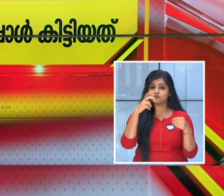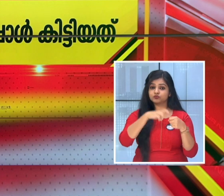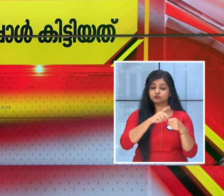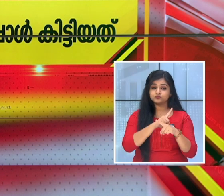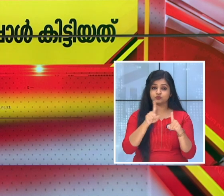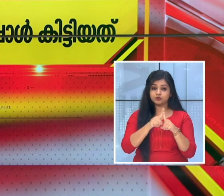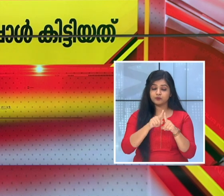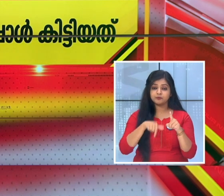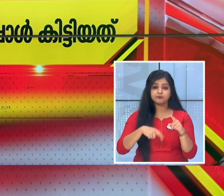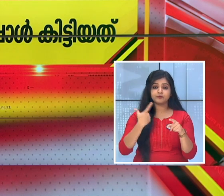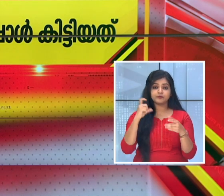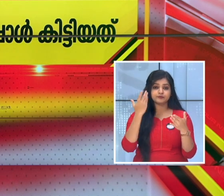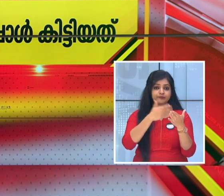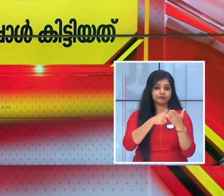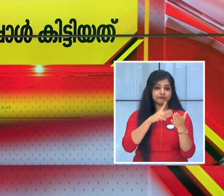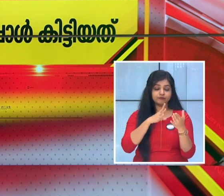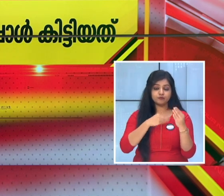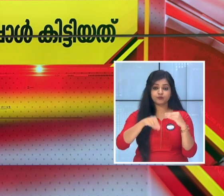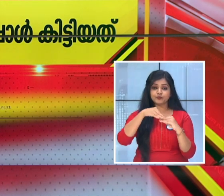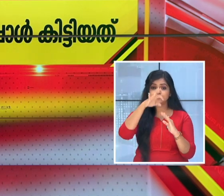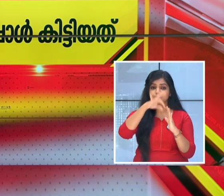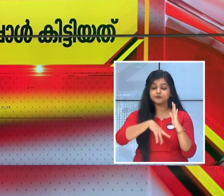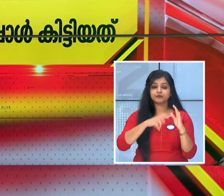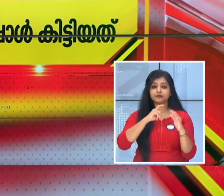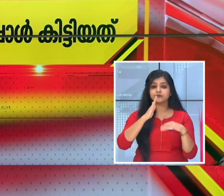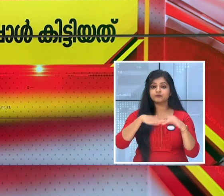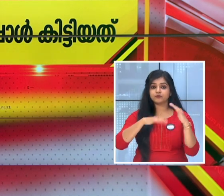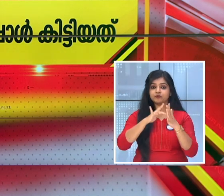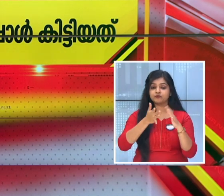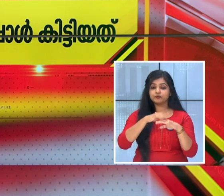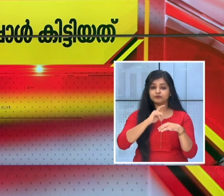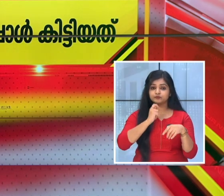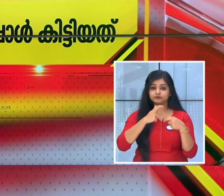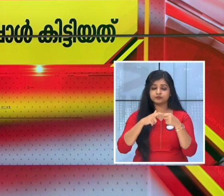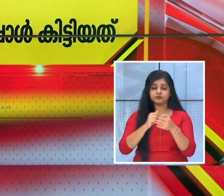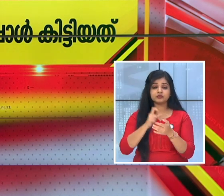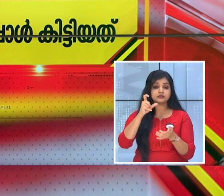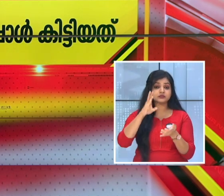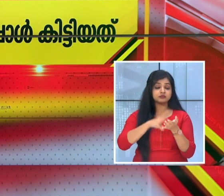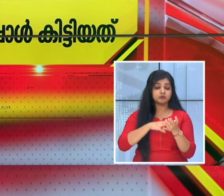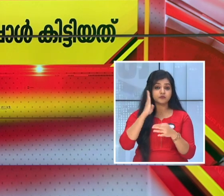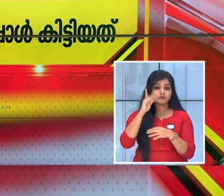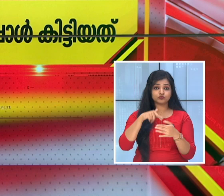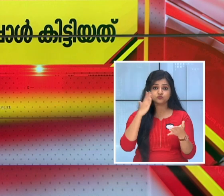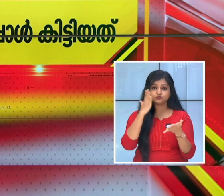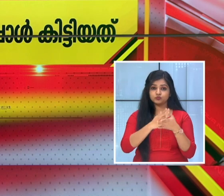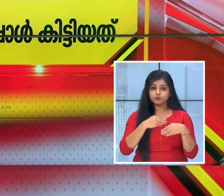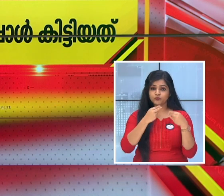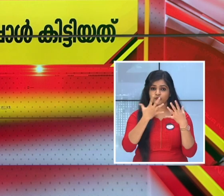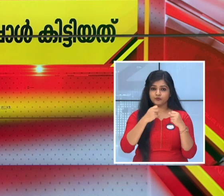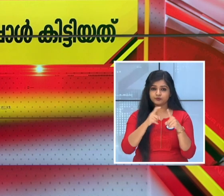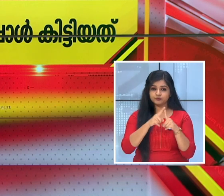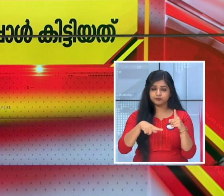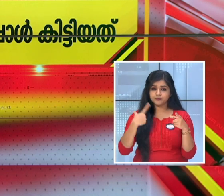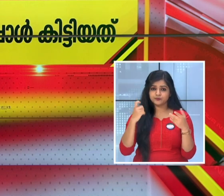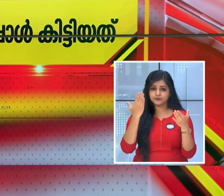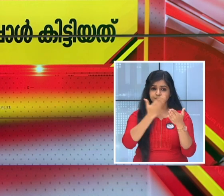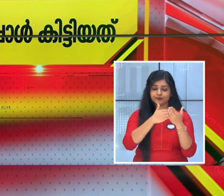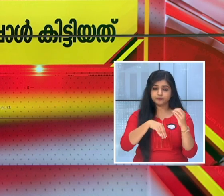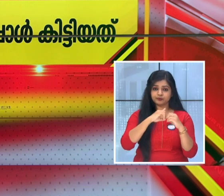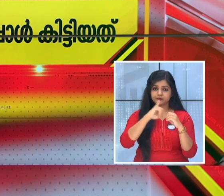കരീം മലപ്പുറത്ത് നിന്ന് ചേരുന്നുണ്ട്. സമീർ, ഏത് സാഹചര്യത്തിലാണ് മുഖ്യമന്ത്രിയെ വിലക്കണം എന്ന പരാതിയുമായി ഇപ്പോൾ